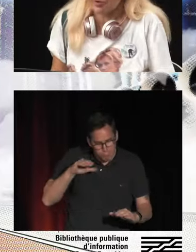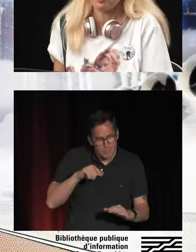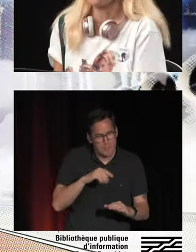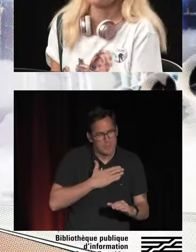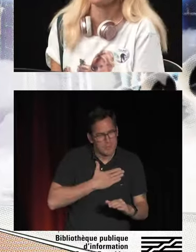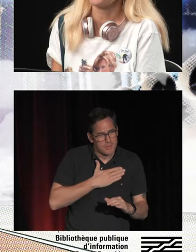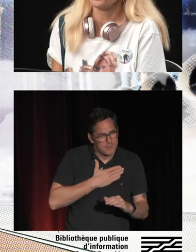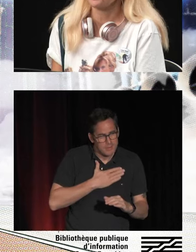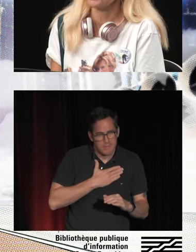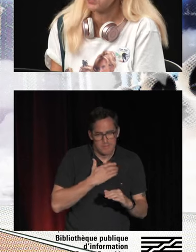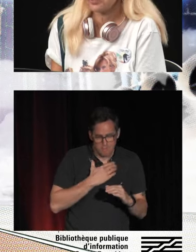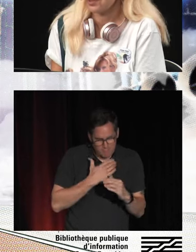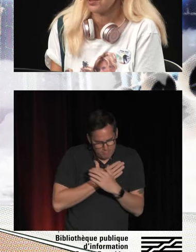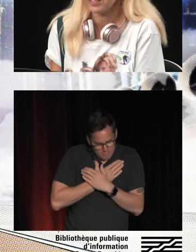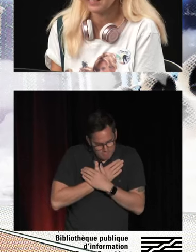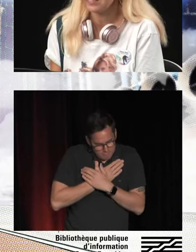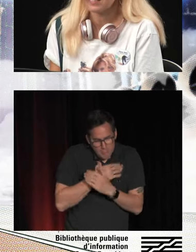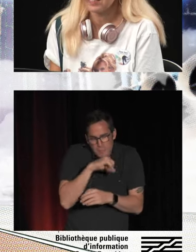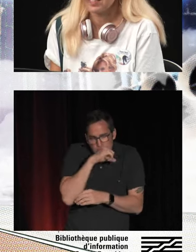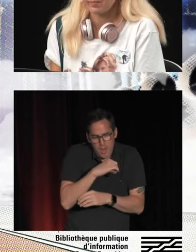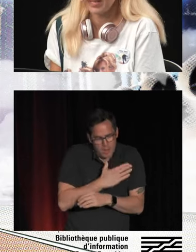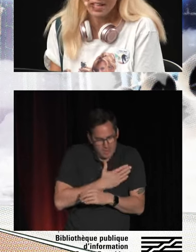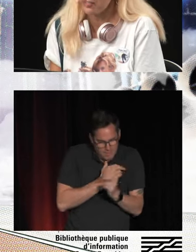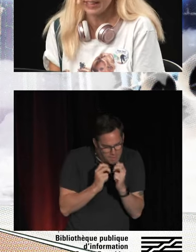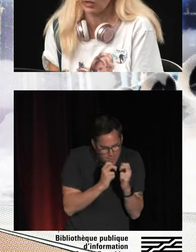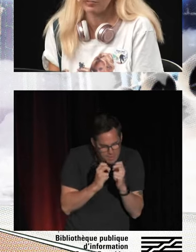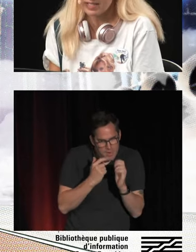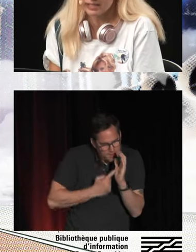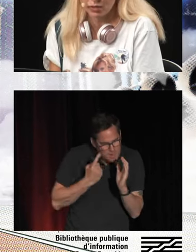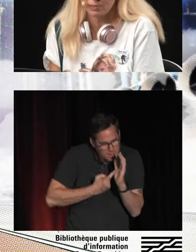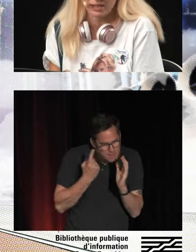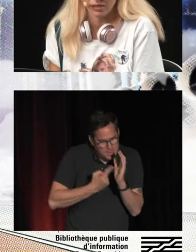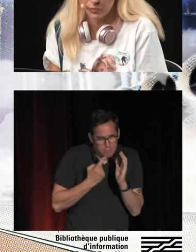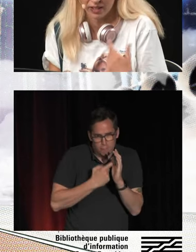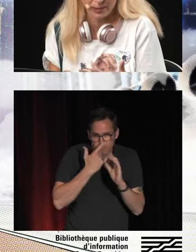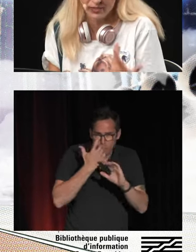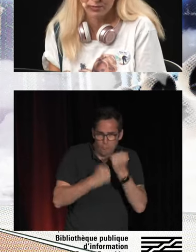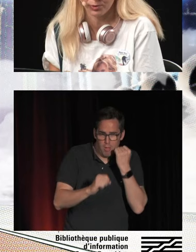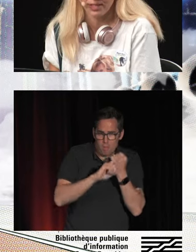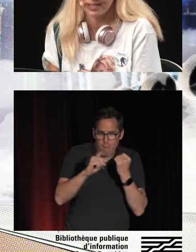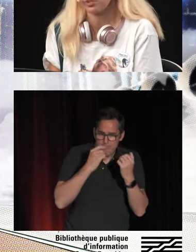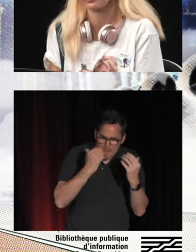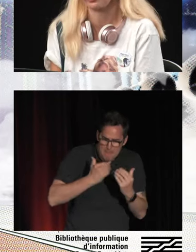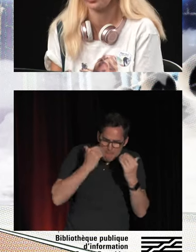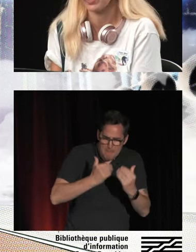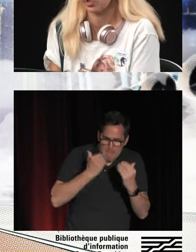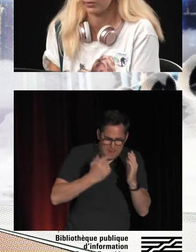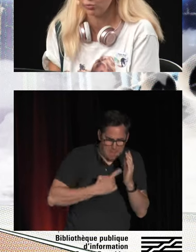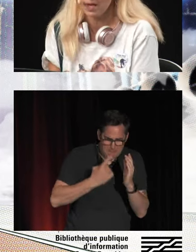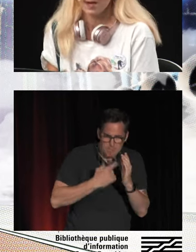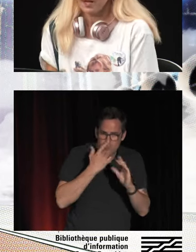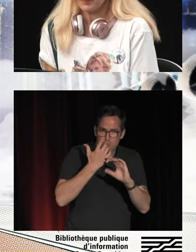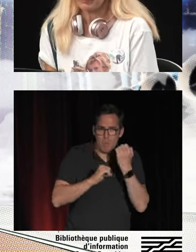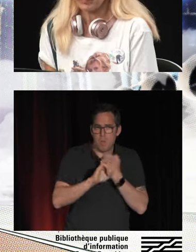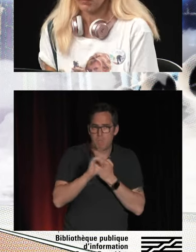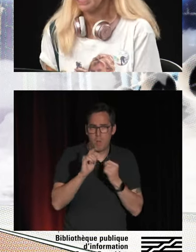c'est un peu ma comfort zone de me dire, ça me plaît de les faire et de les refaire, ça me dérange pas, l'aspect répétitif de la tâche ne me dérange pas du